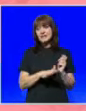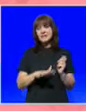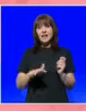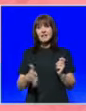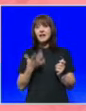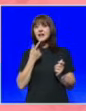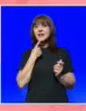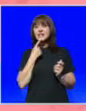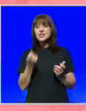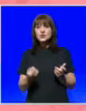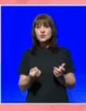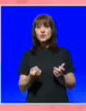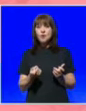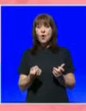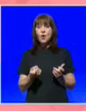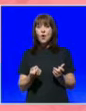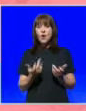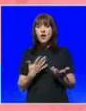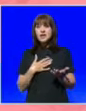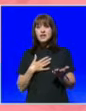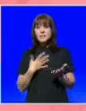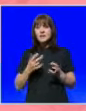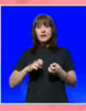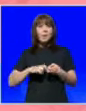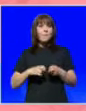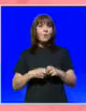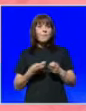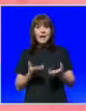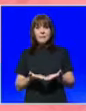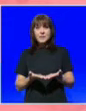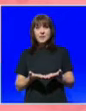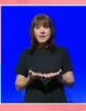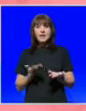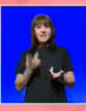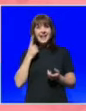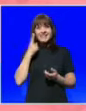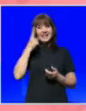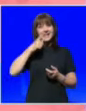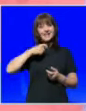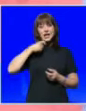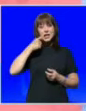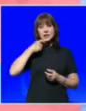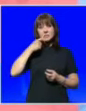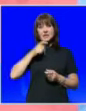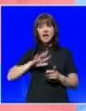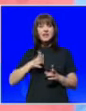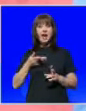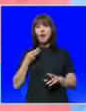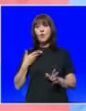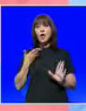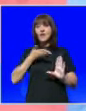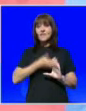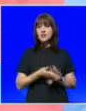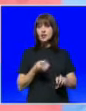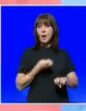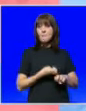до включително и определени проблеми в деня на изпита? Някои влизат в болница, някои не могат